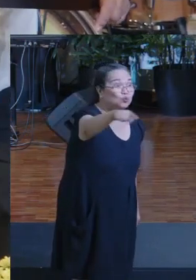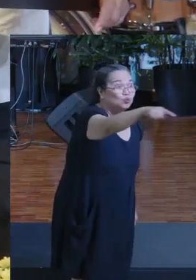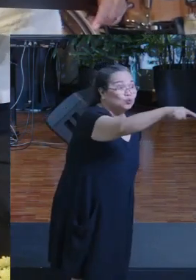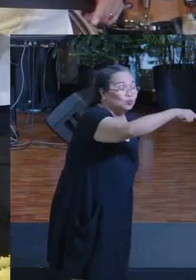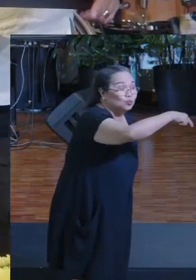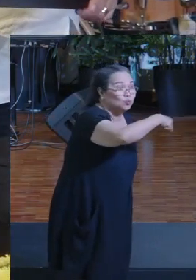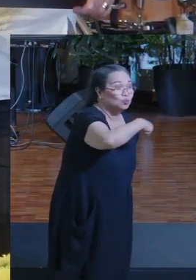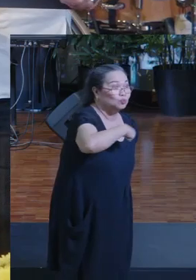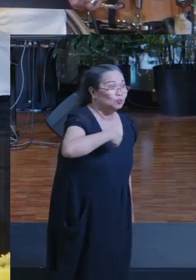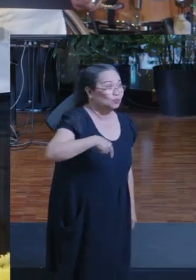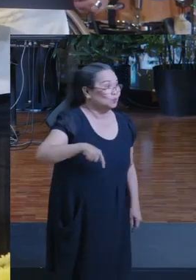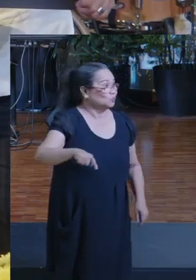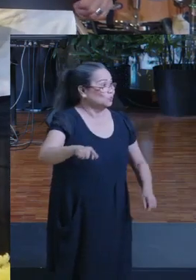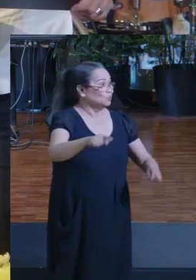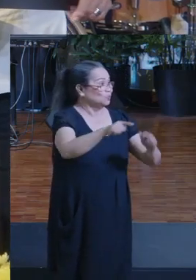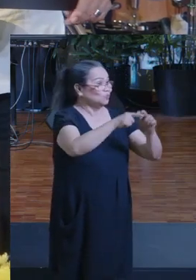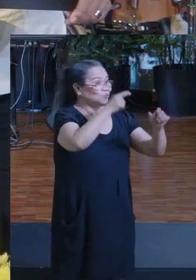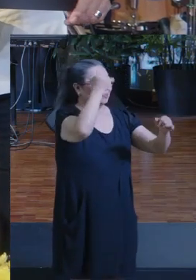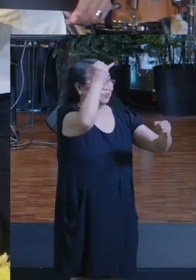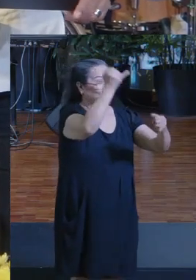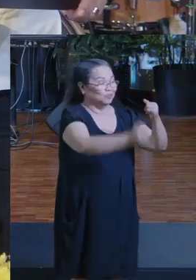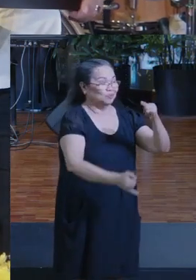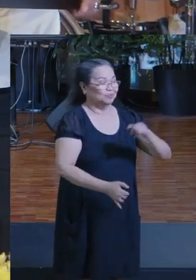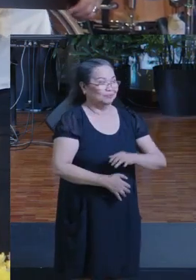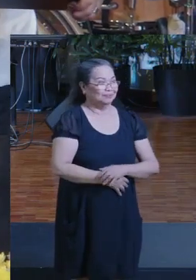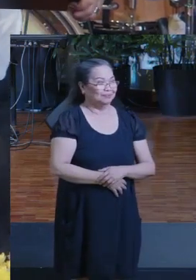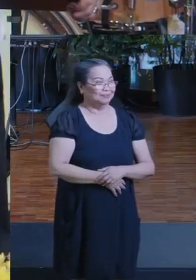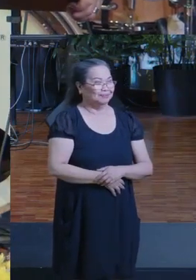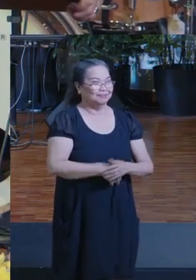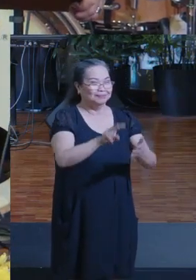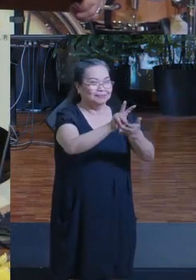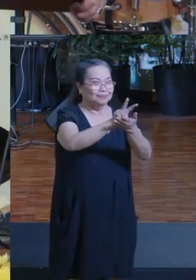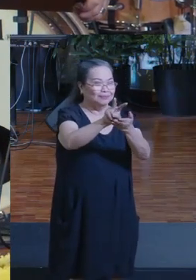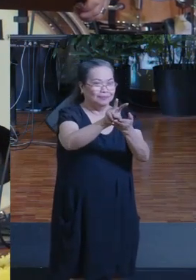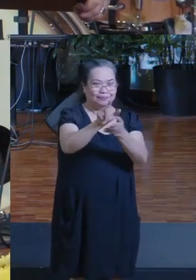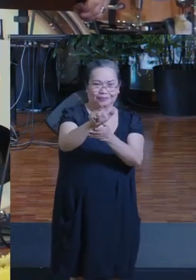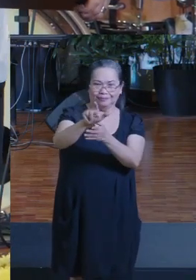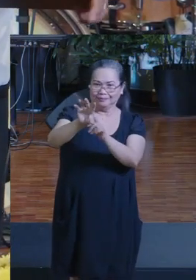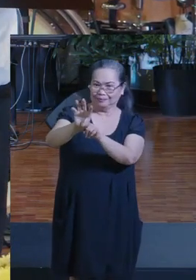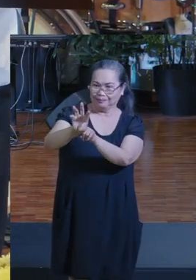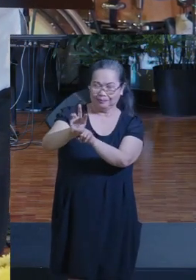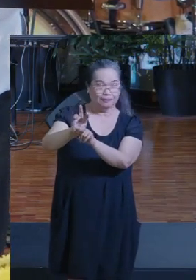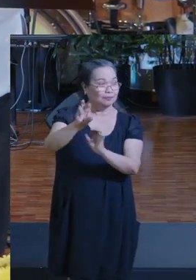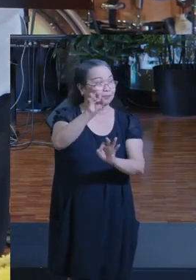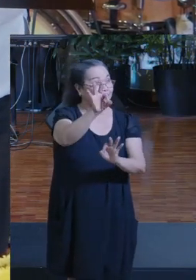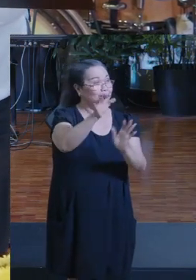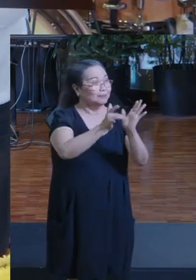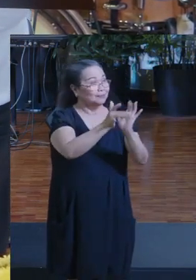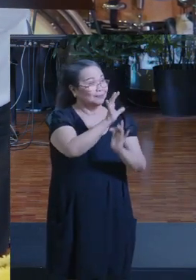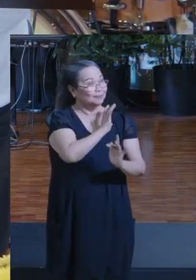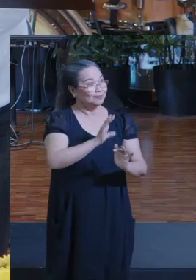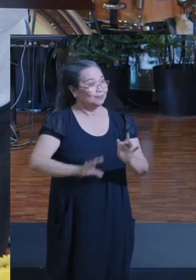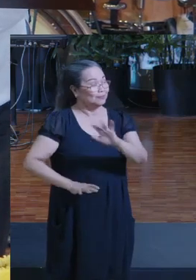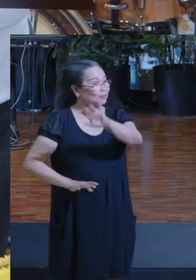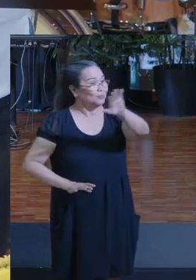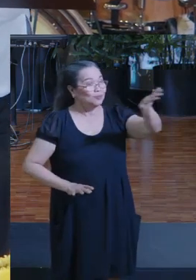Dito lang sa chapter na to, sa katapusan ng chapter, sa verse 26. For in Christ Jesus, you are